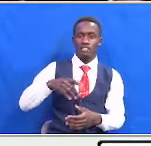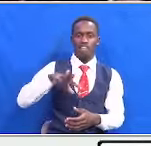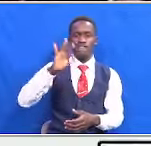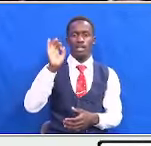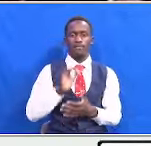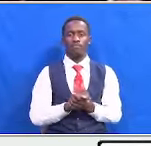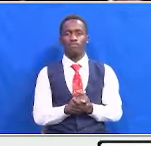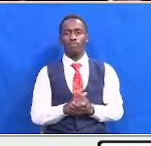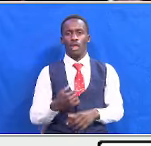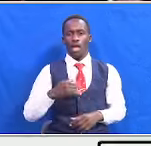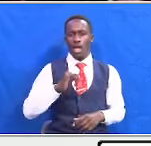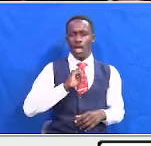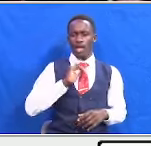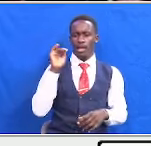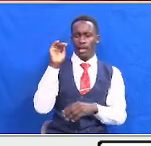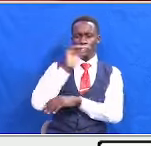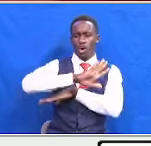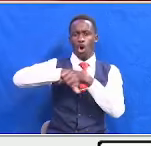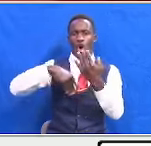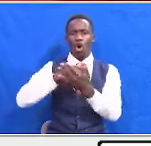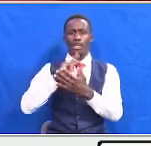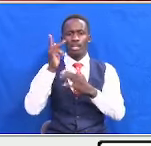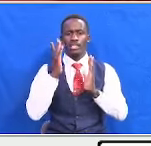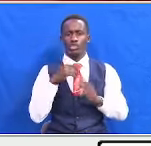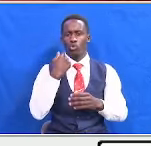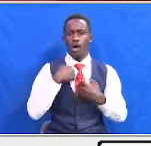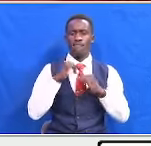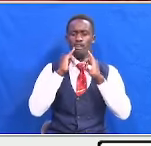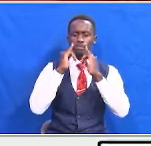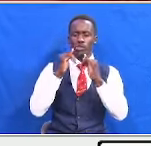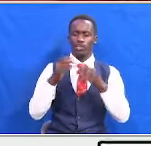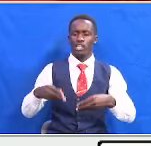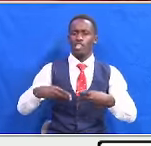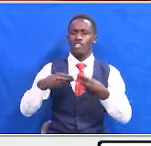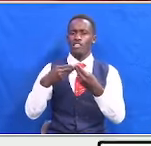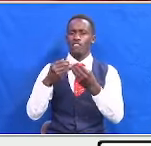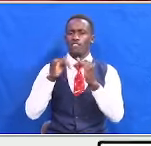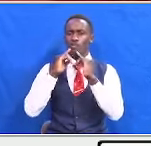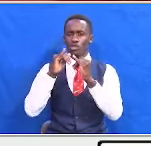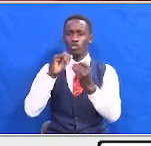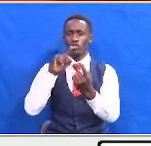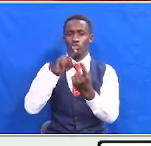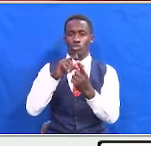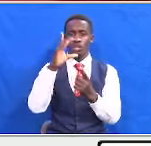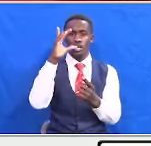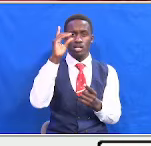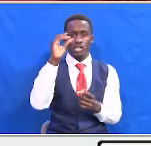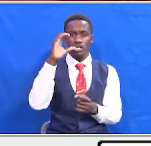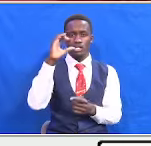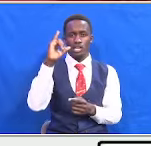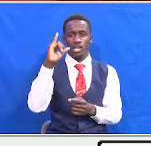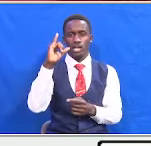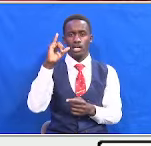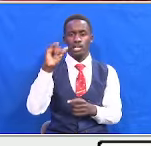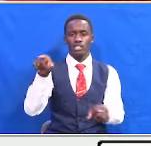all Kenyans with information about such cases to forward the information to the Directorate of Criminal Investigation and